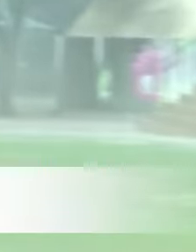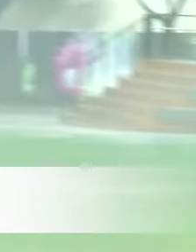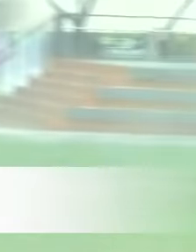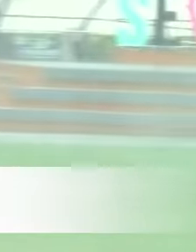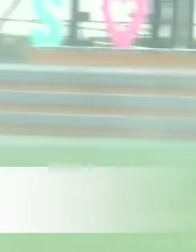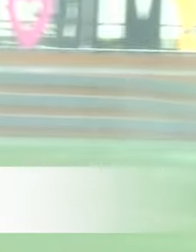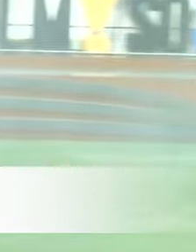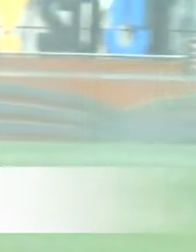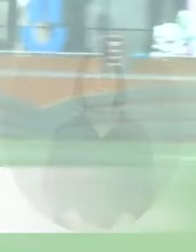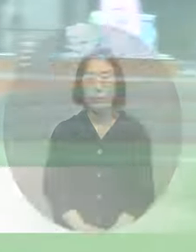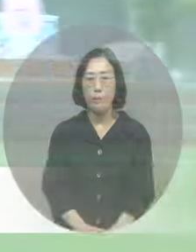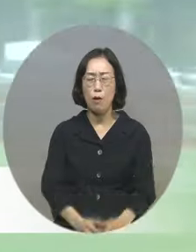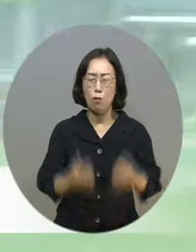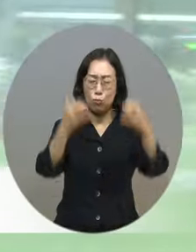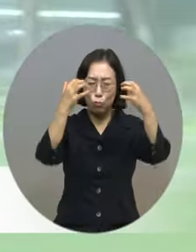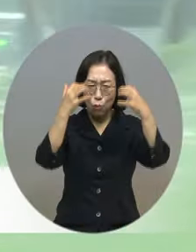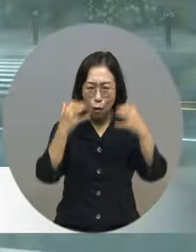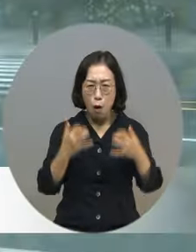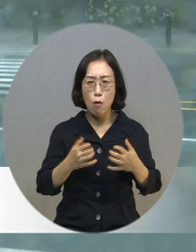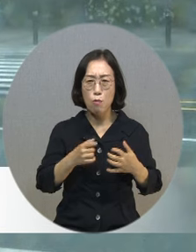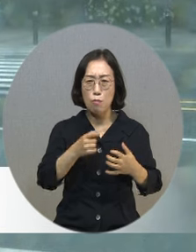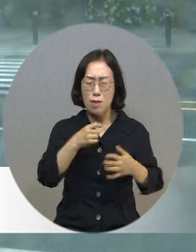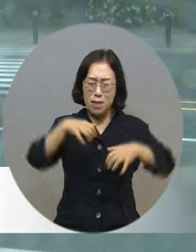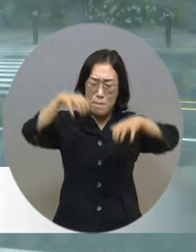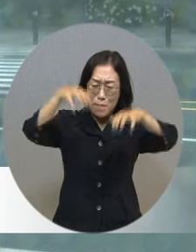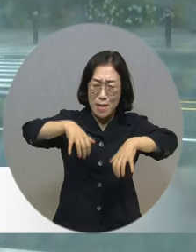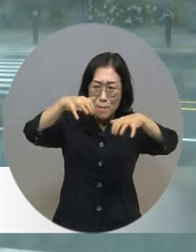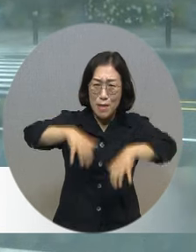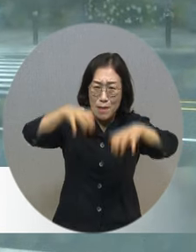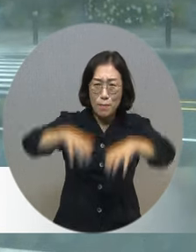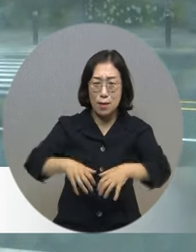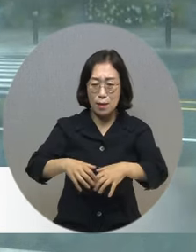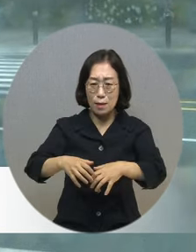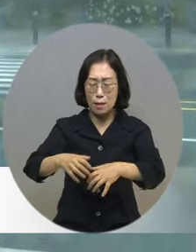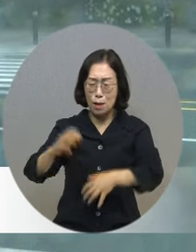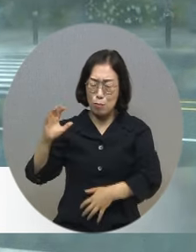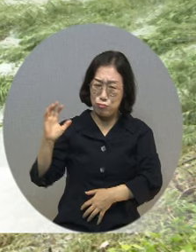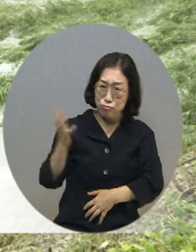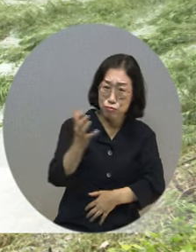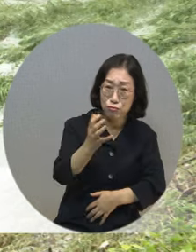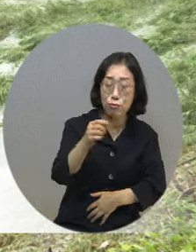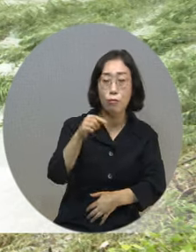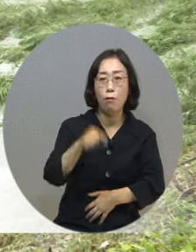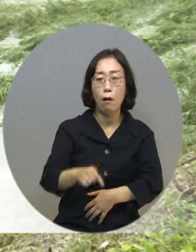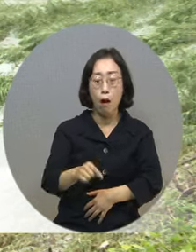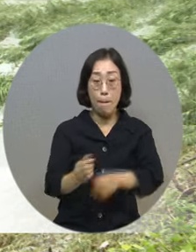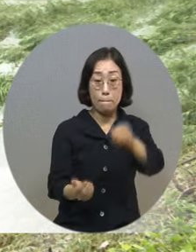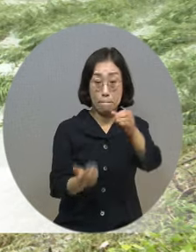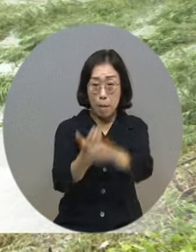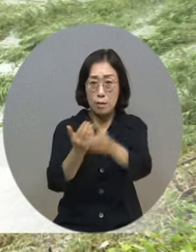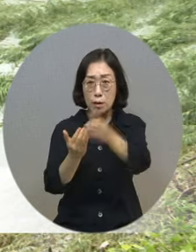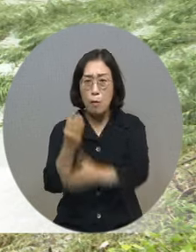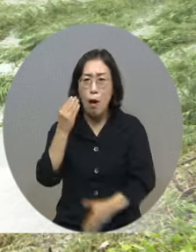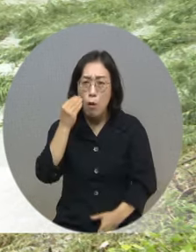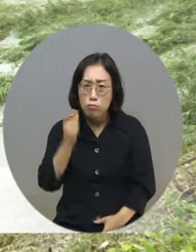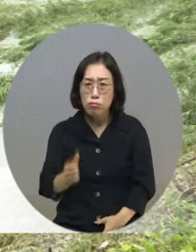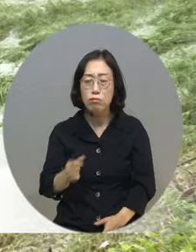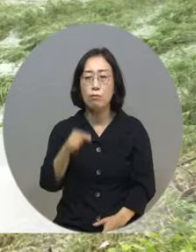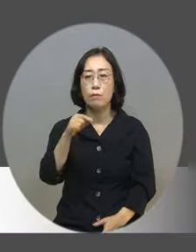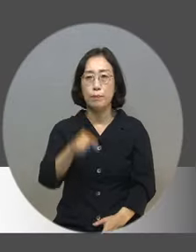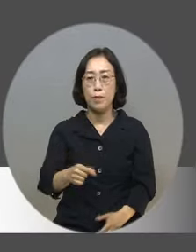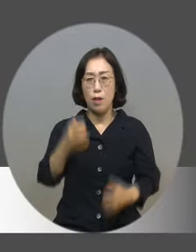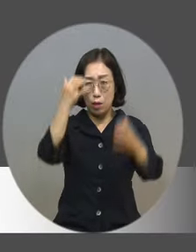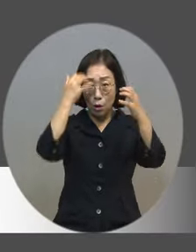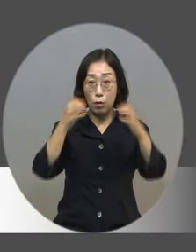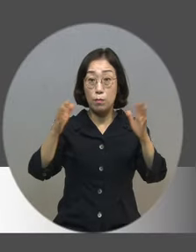기자입니다 포염 집중호우 장마 태풍 등 국가적 자연재난 재해가 빈번히 발생함에 따라